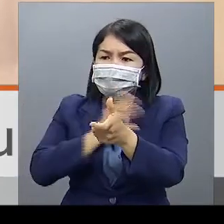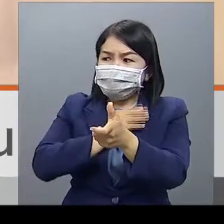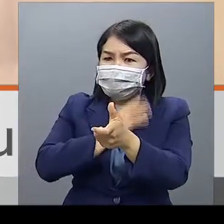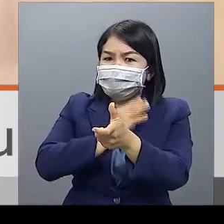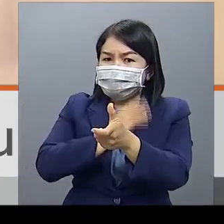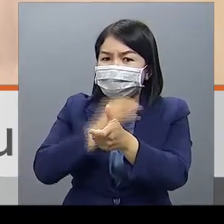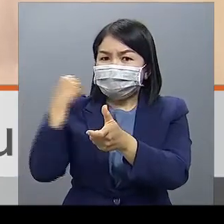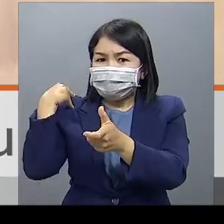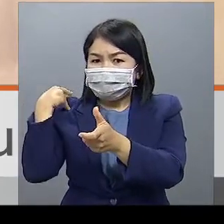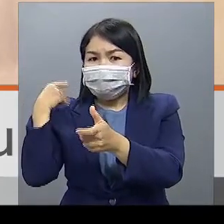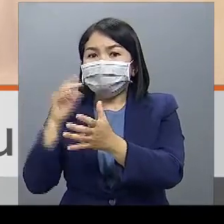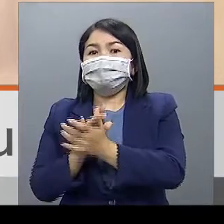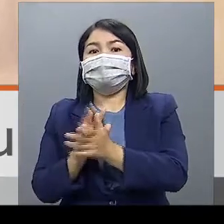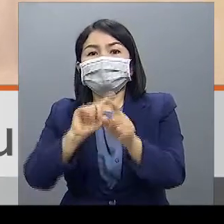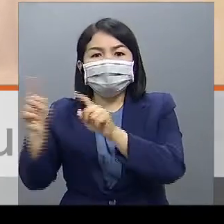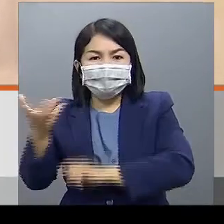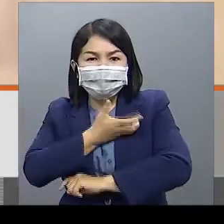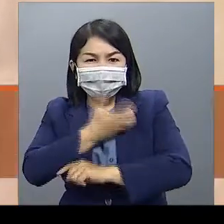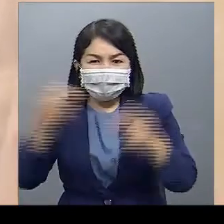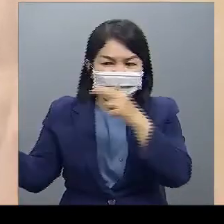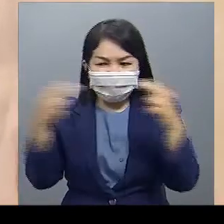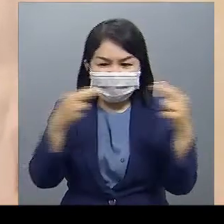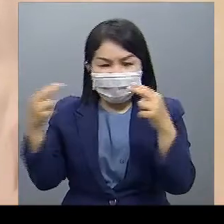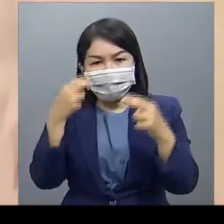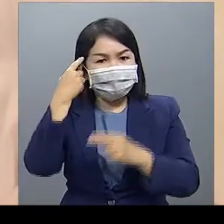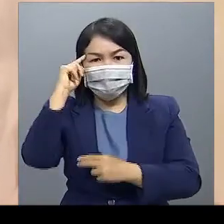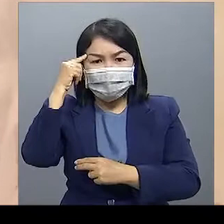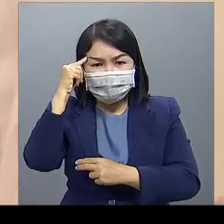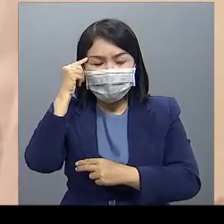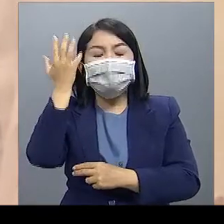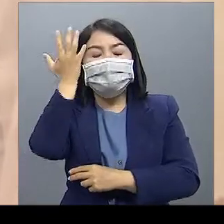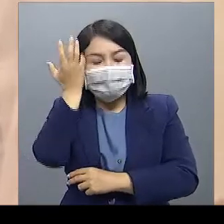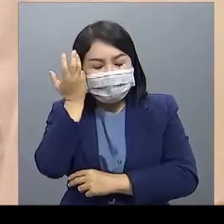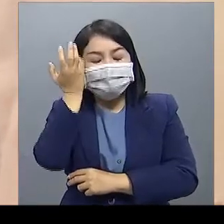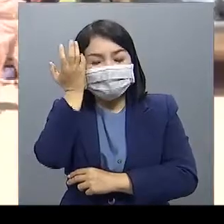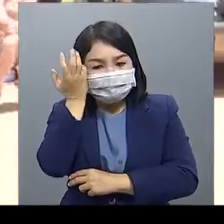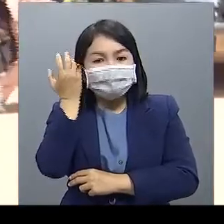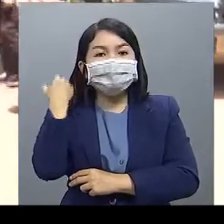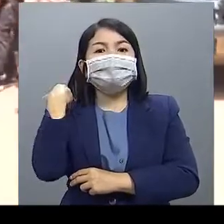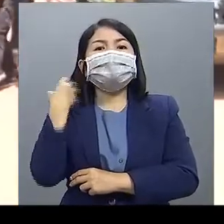เอาคืนหรืออะไรไม่รู้ค่ะก็ยังกังวลอยู่ค่ะแต่ก็อยากกลับบ้างอะค่ะ